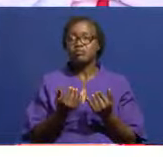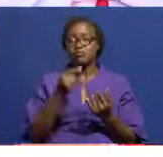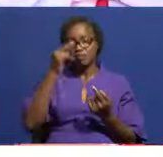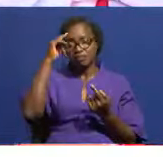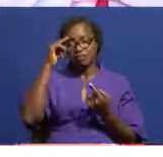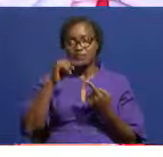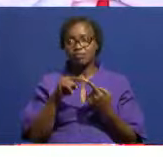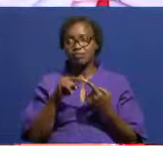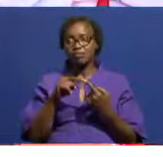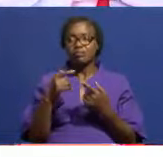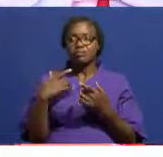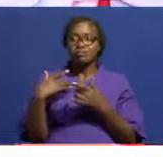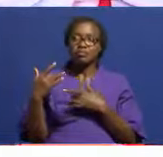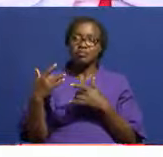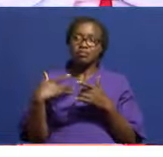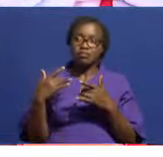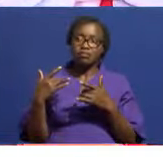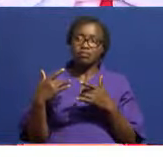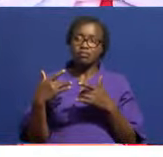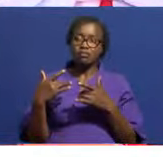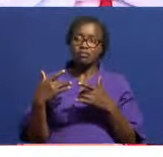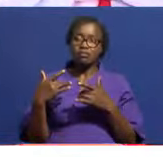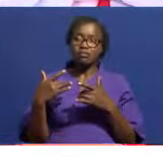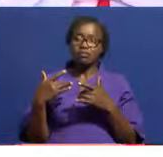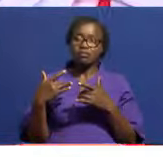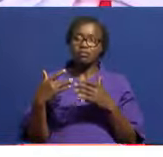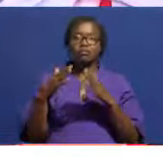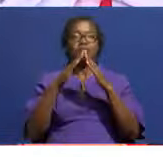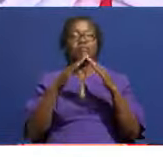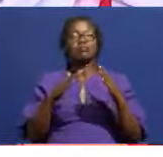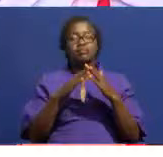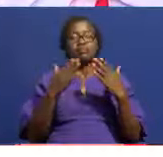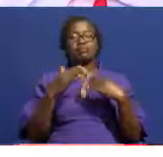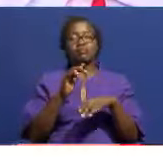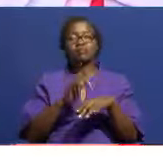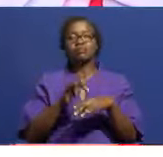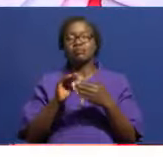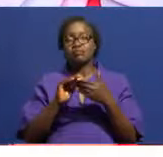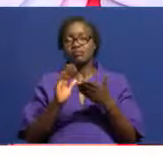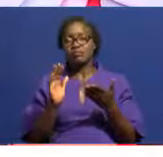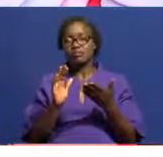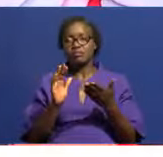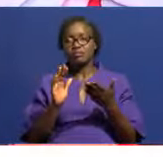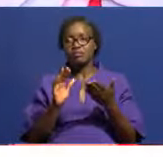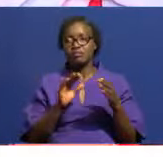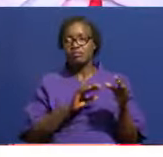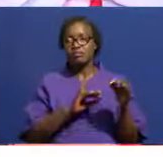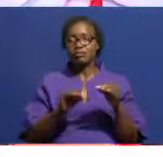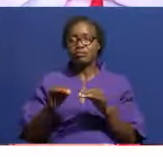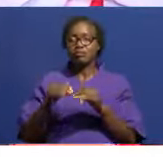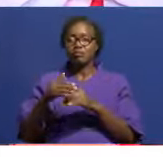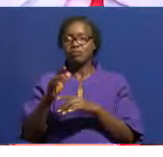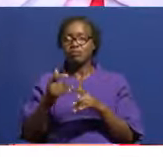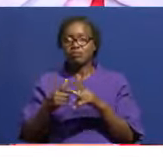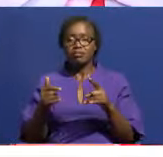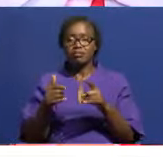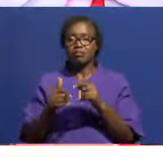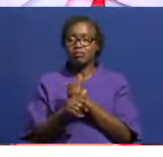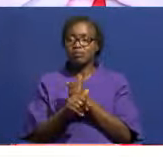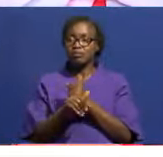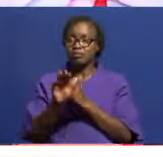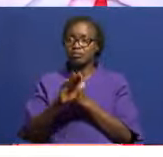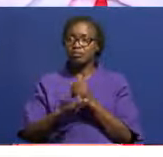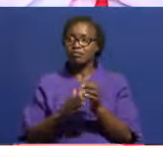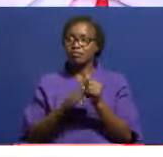main concern is shelter for the people who have been affected and moved away from the riparian areas. And